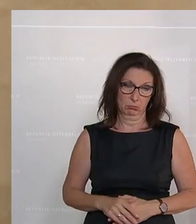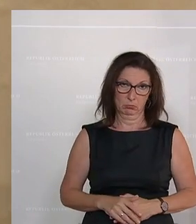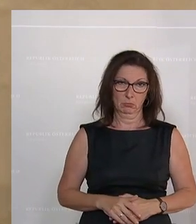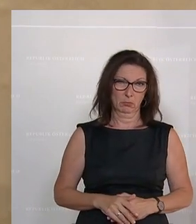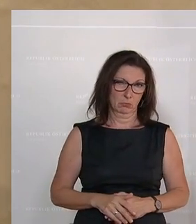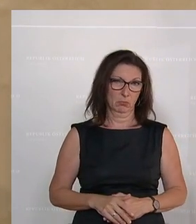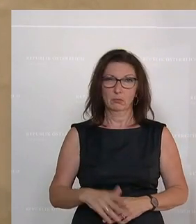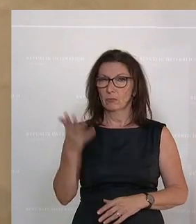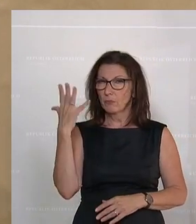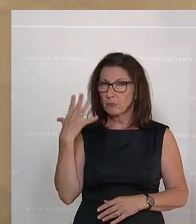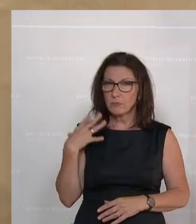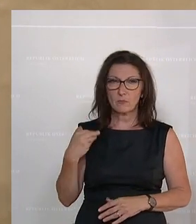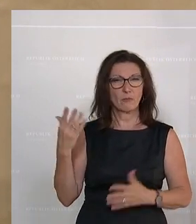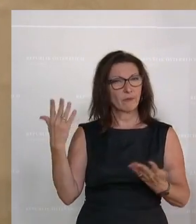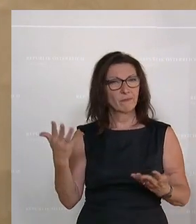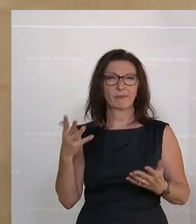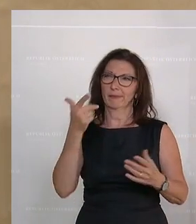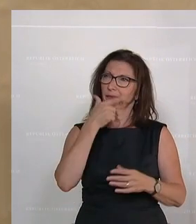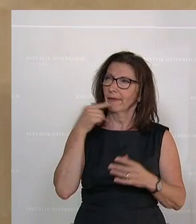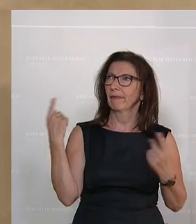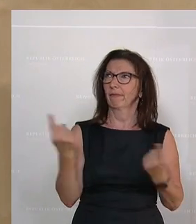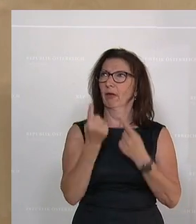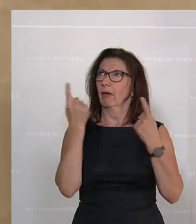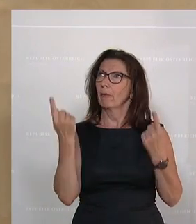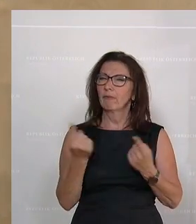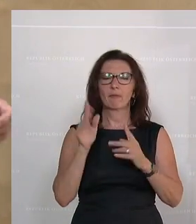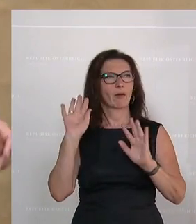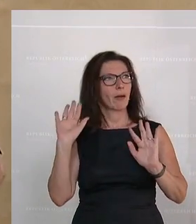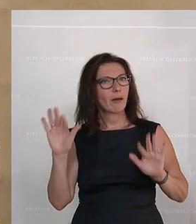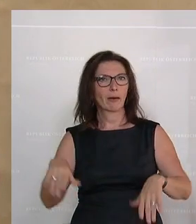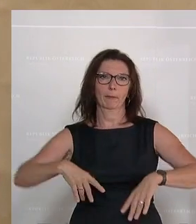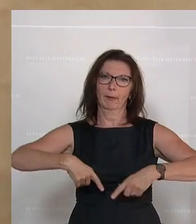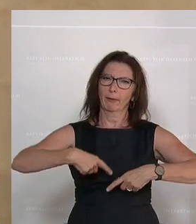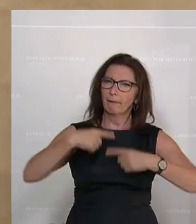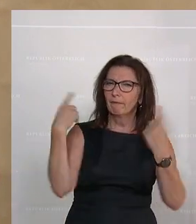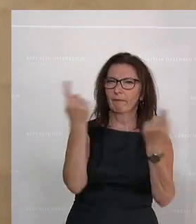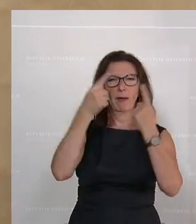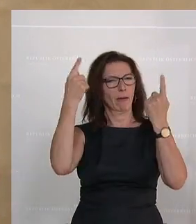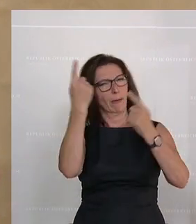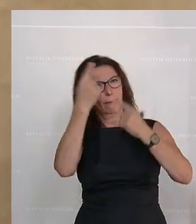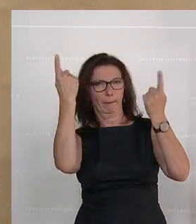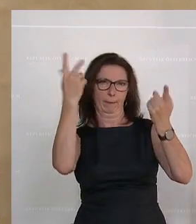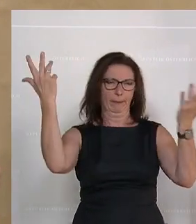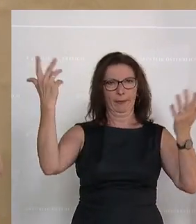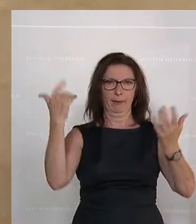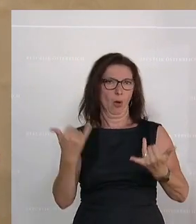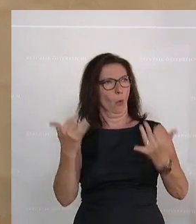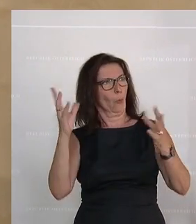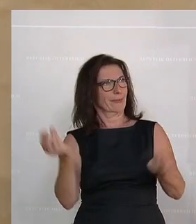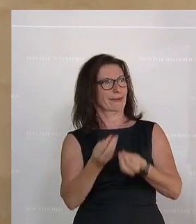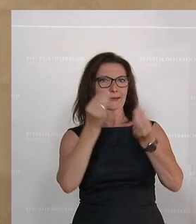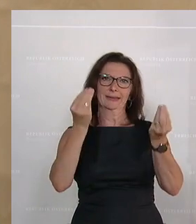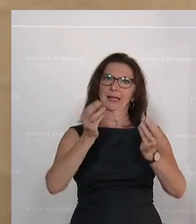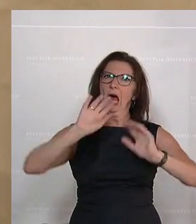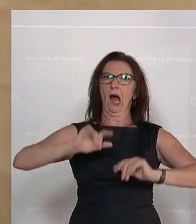und gilt einmal derart der propaganda leute provokanter später wird marketing gemacht da werden dinge heute verkaufte irgendwann